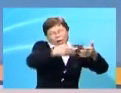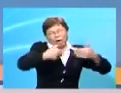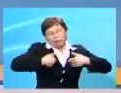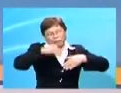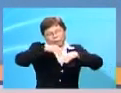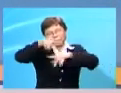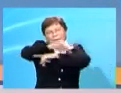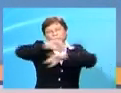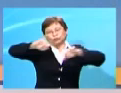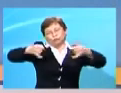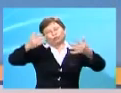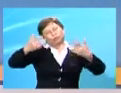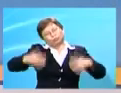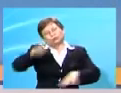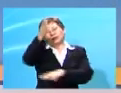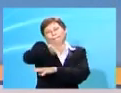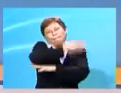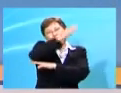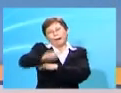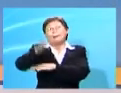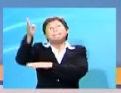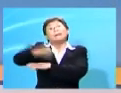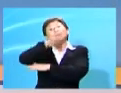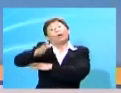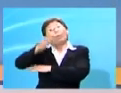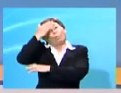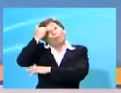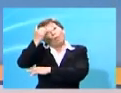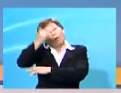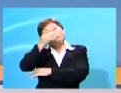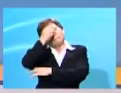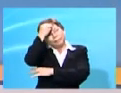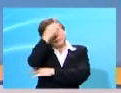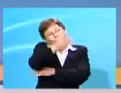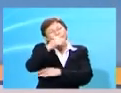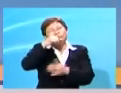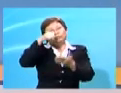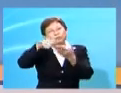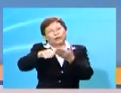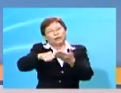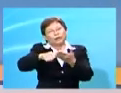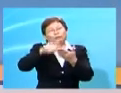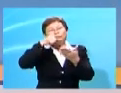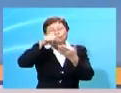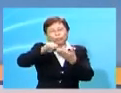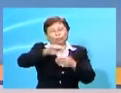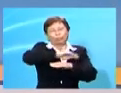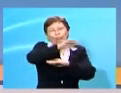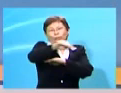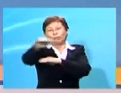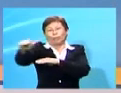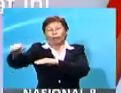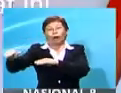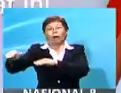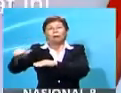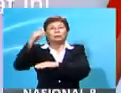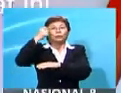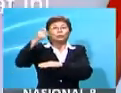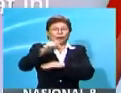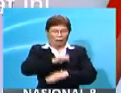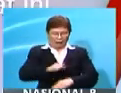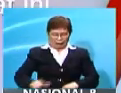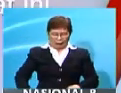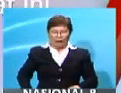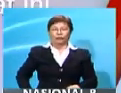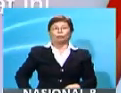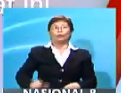jumaat ini telah dibatalkan pembatalan berkenaan diberitahu menerusi Surat pekeliling yang dikeluarkan oleh set us us agong umno Datuk Seri